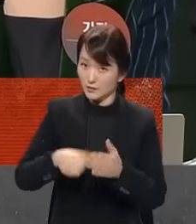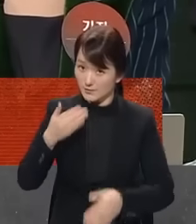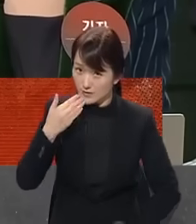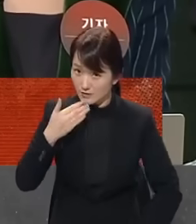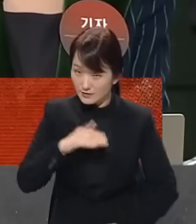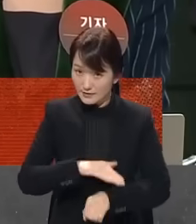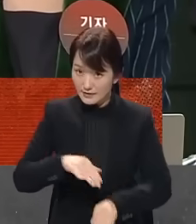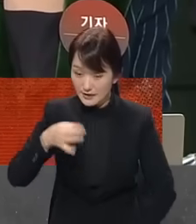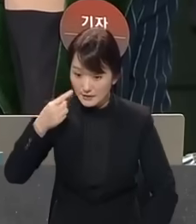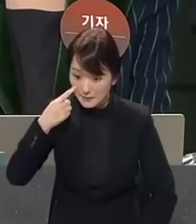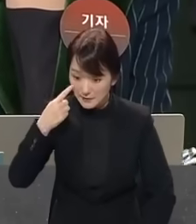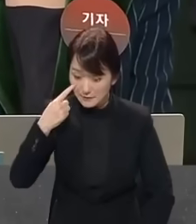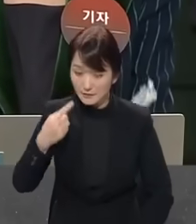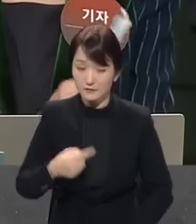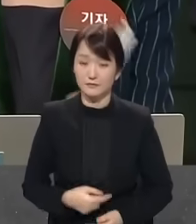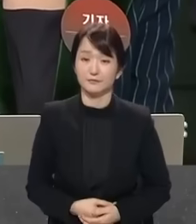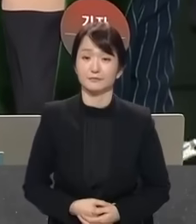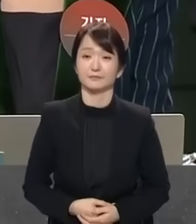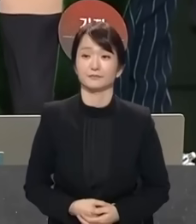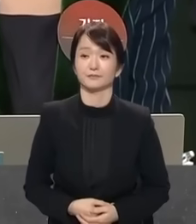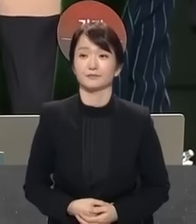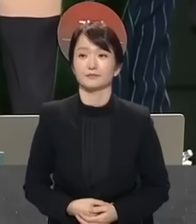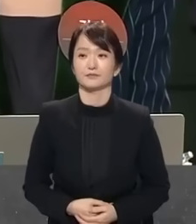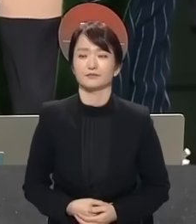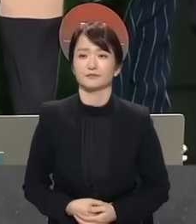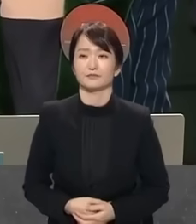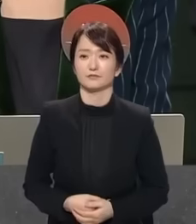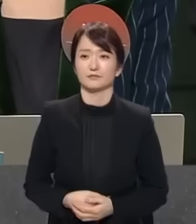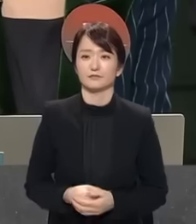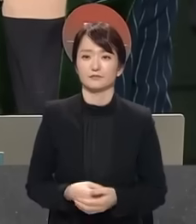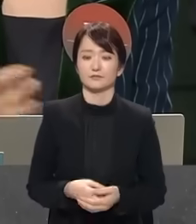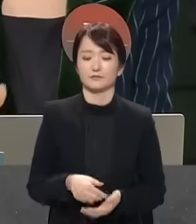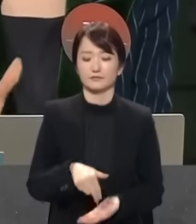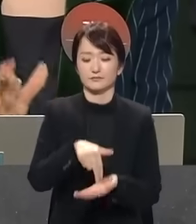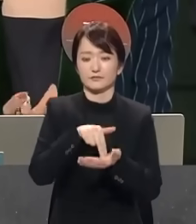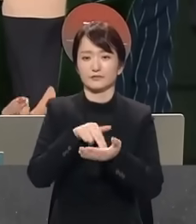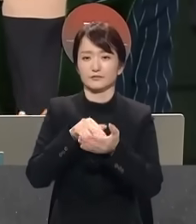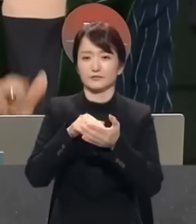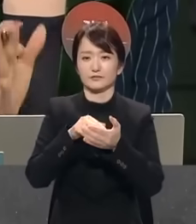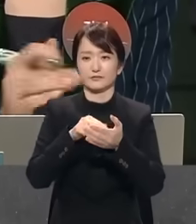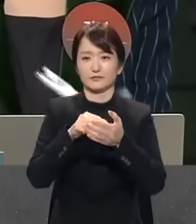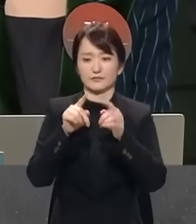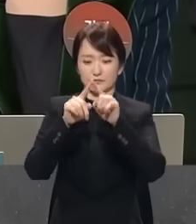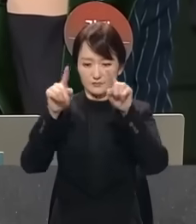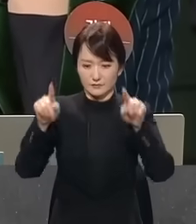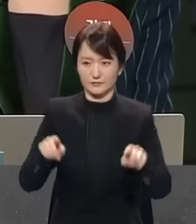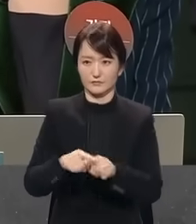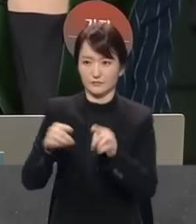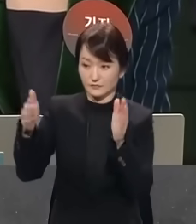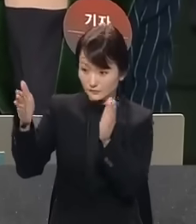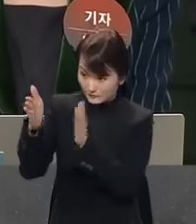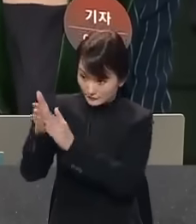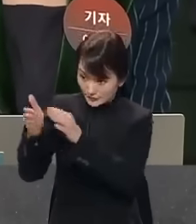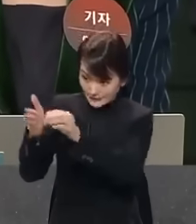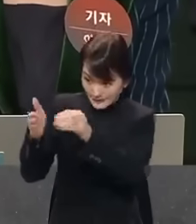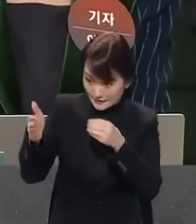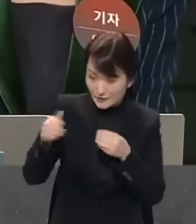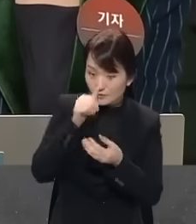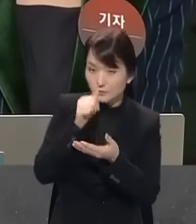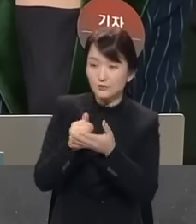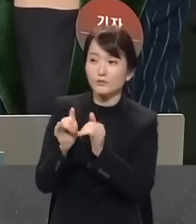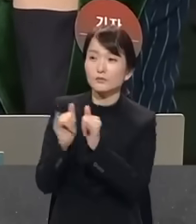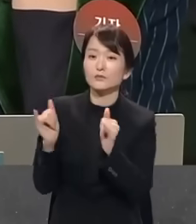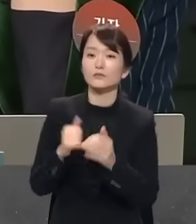잘 봐라 이렇게 덧붙이기도 했고요. 게시물 떼는 사람이 범인이라면서 그 홍삼 봉지까지 그대로 붙여놨습니다. 그런데